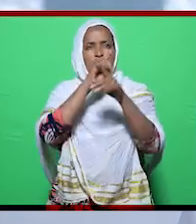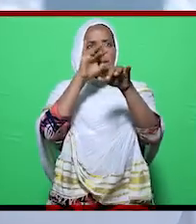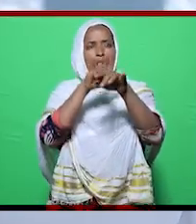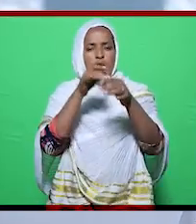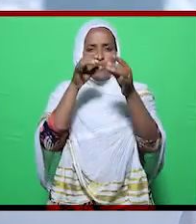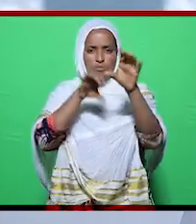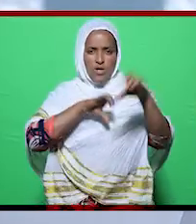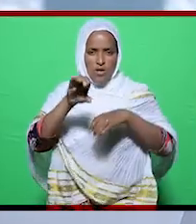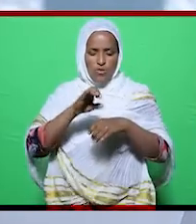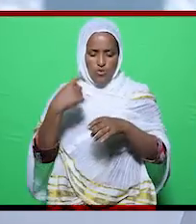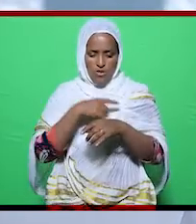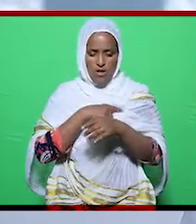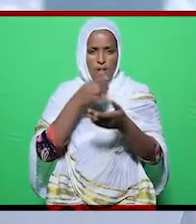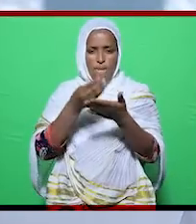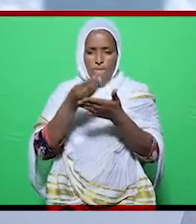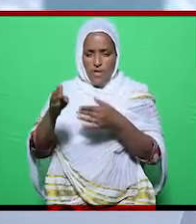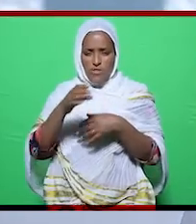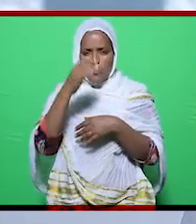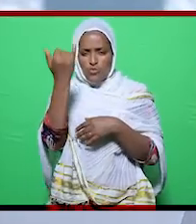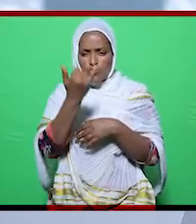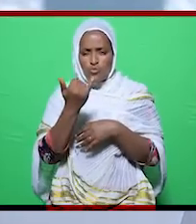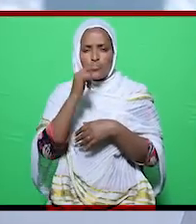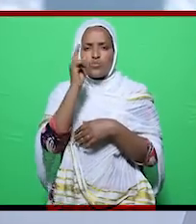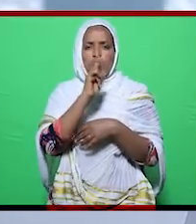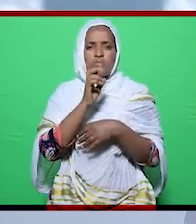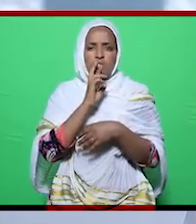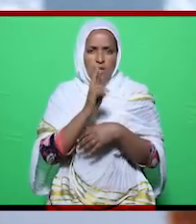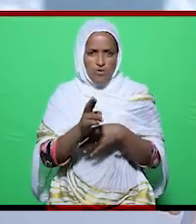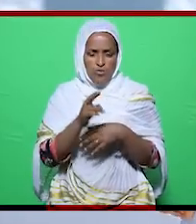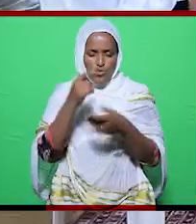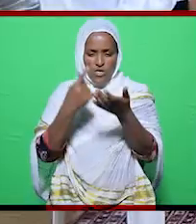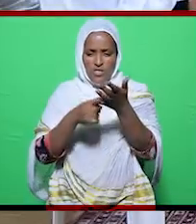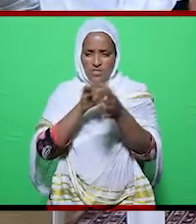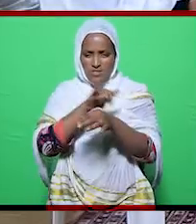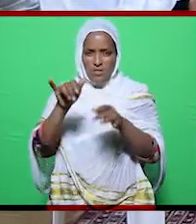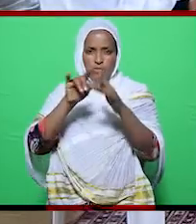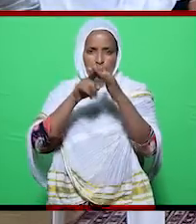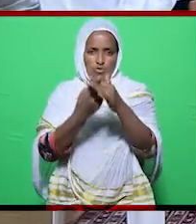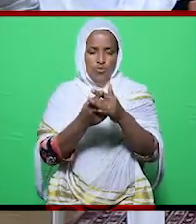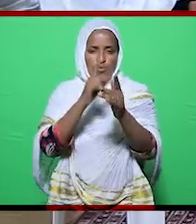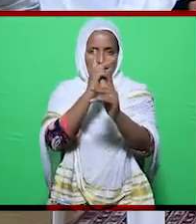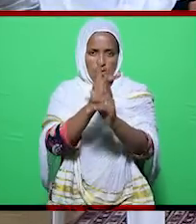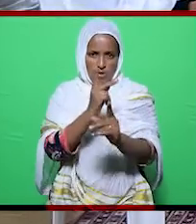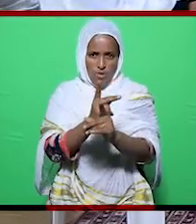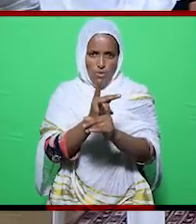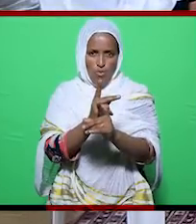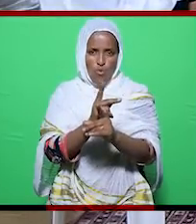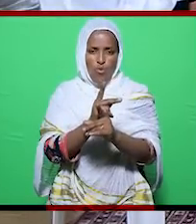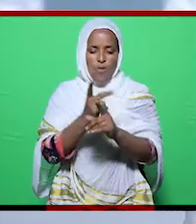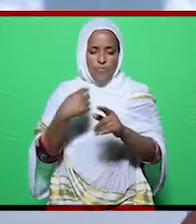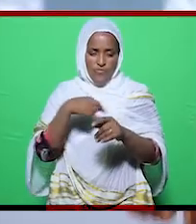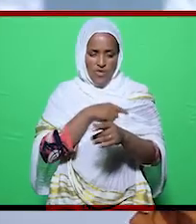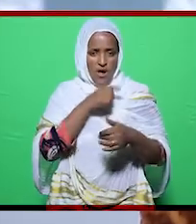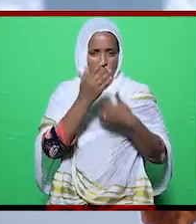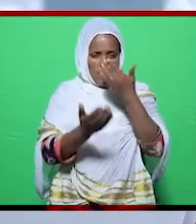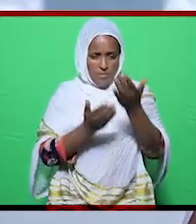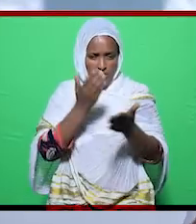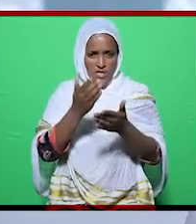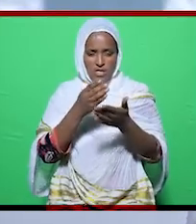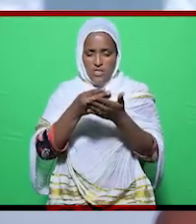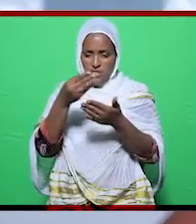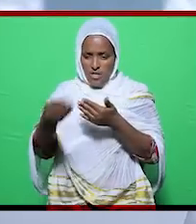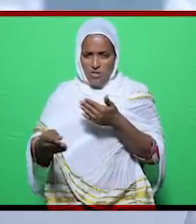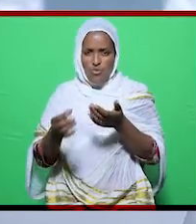ዓመት የቆዩበት ምስጢር ምንድን ነው? አሁን እኛ ሥዕል ገዝተን ወስደን ምን ላይ ነው